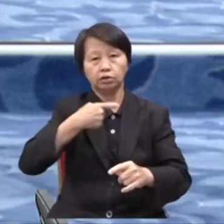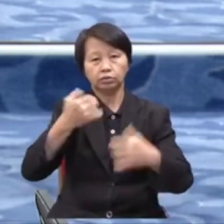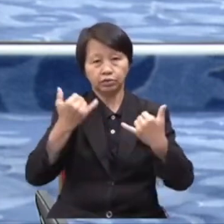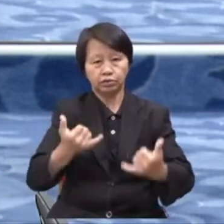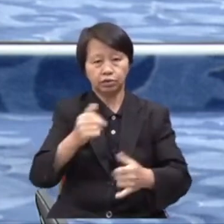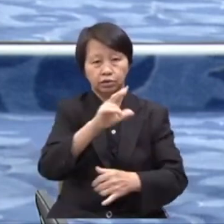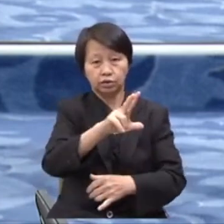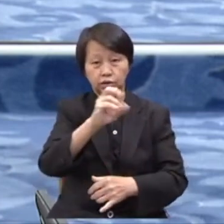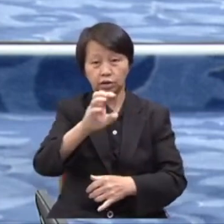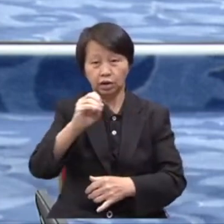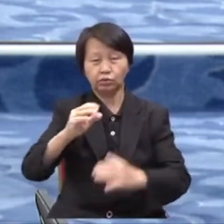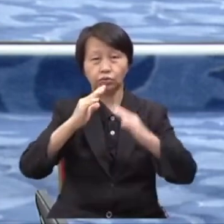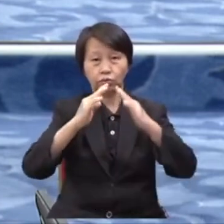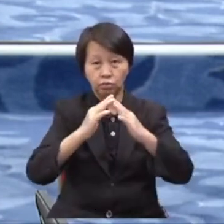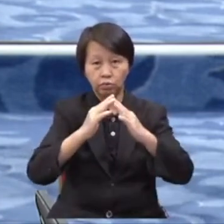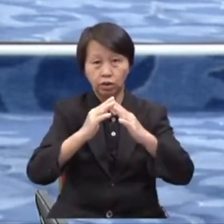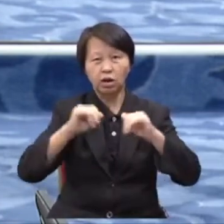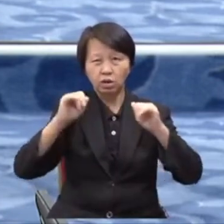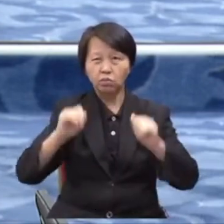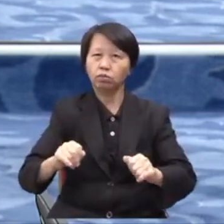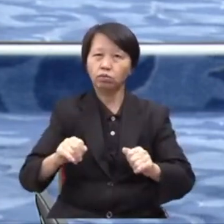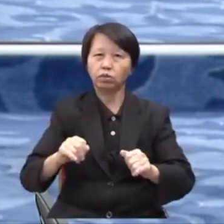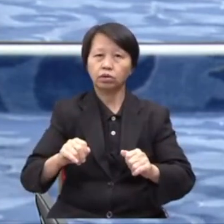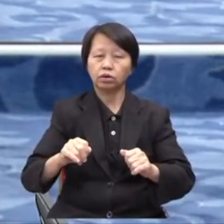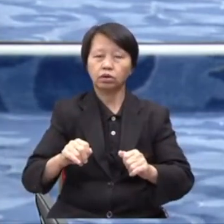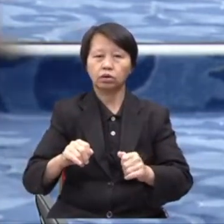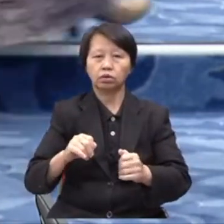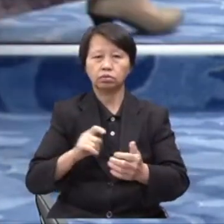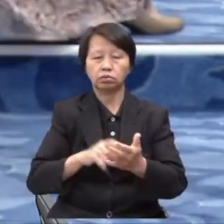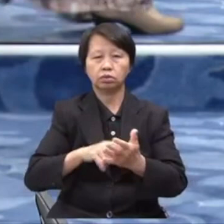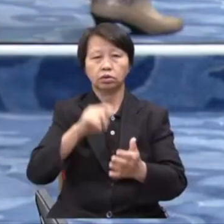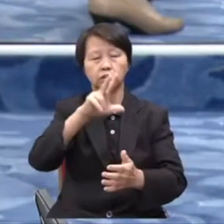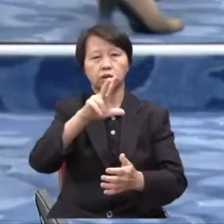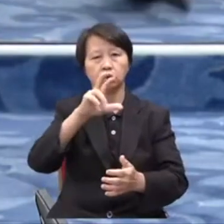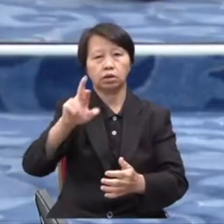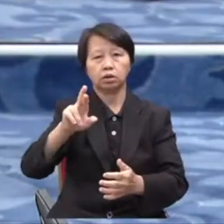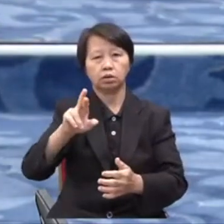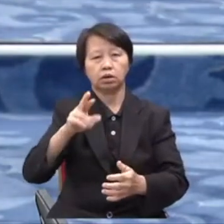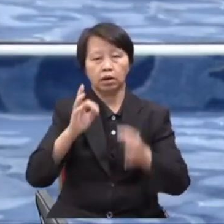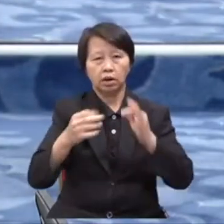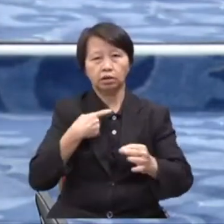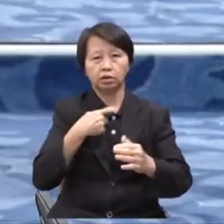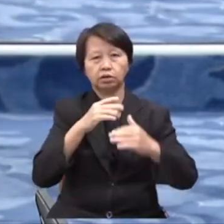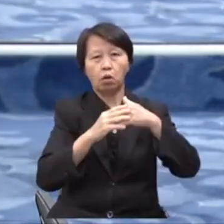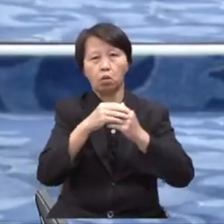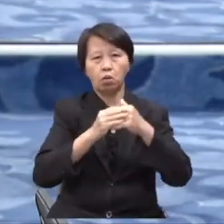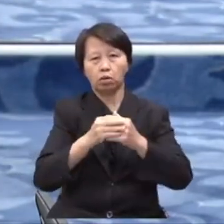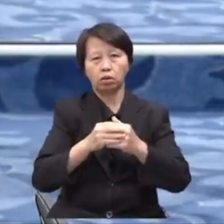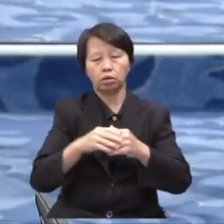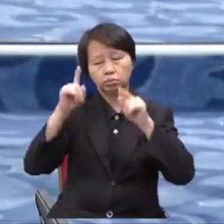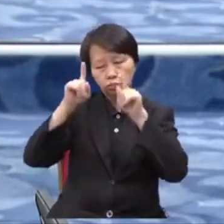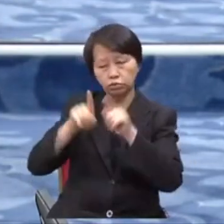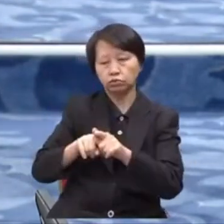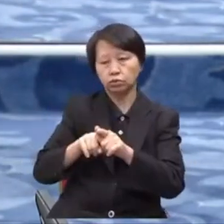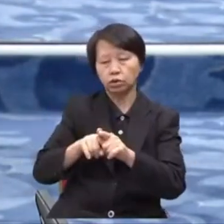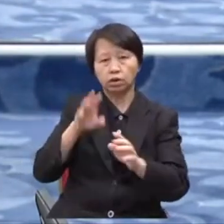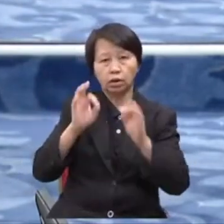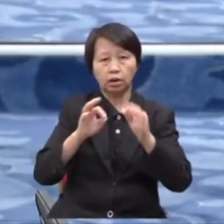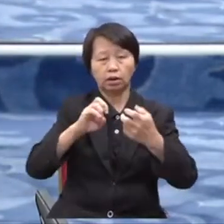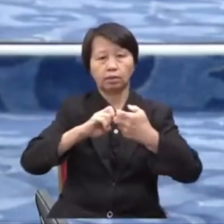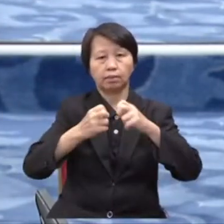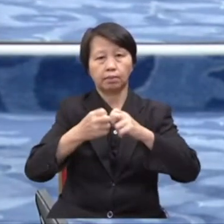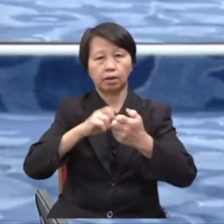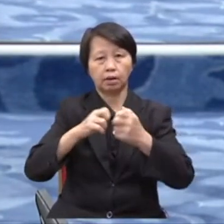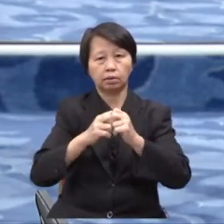300 unit yang layak ini itu 3000 jadi kalau kita longgarkan dan saya dulu kalau masalah